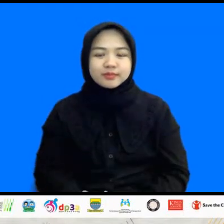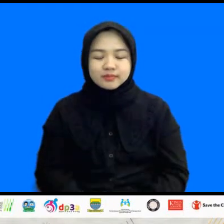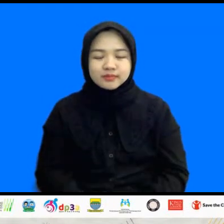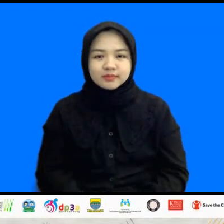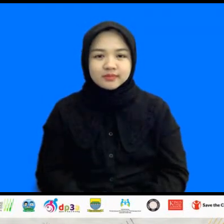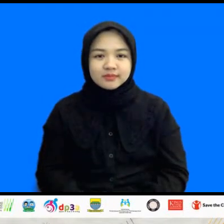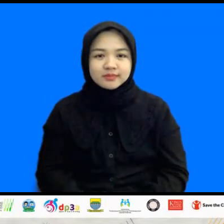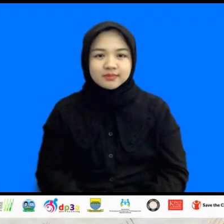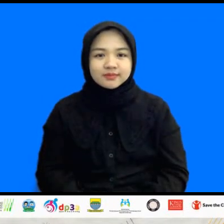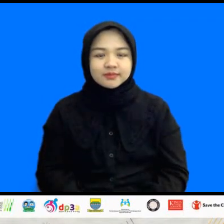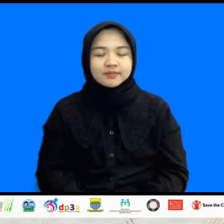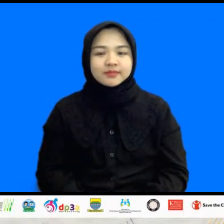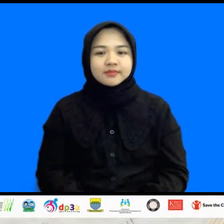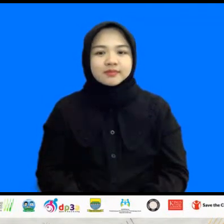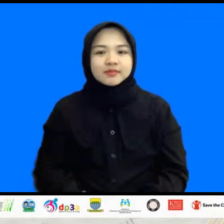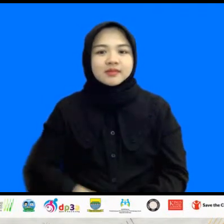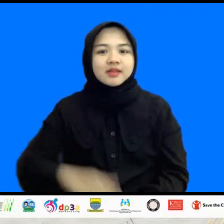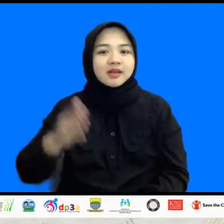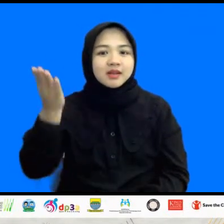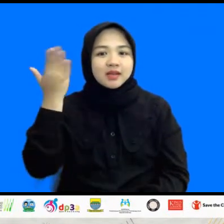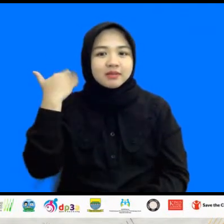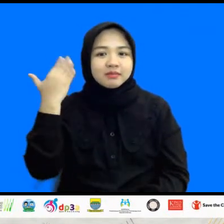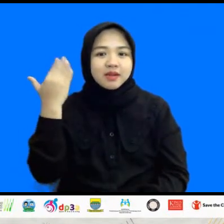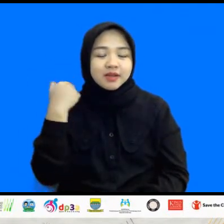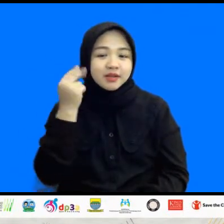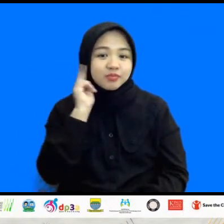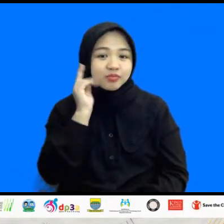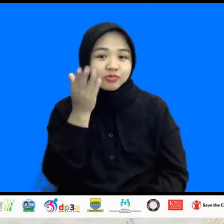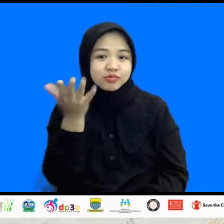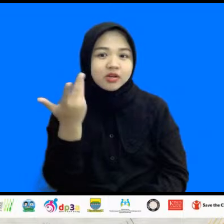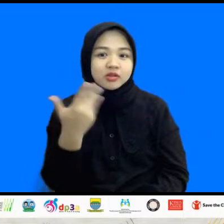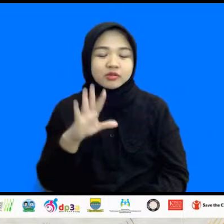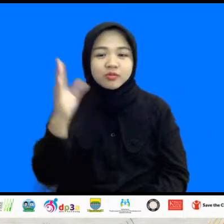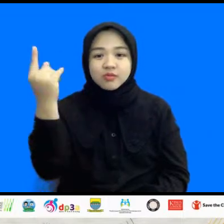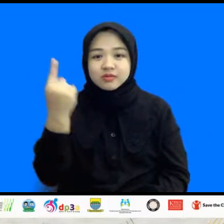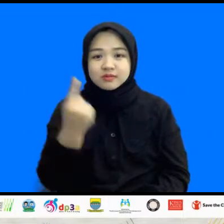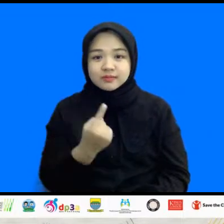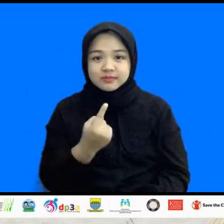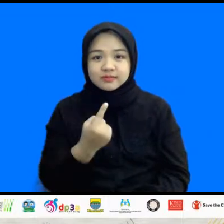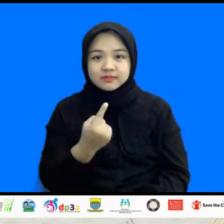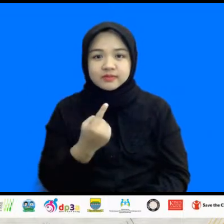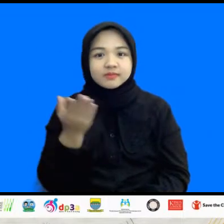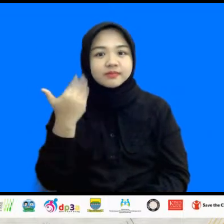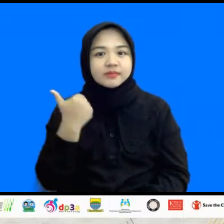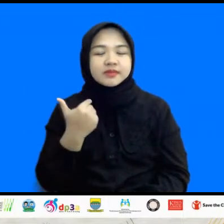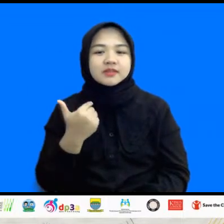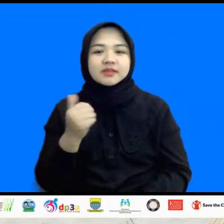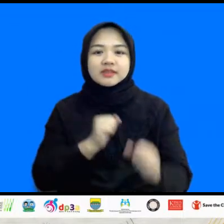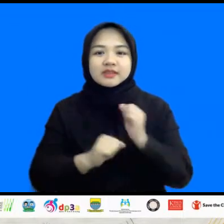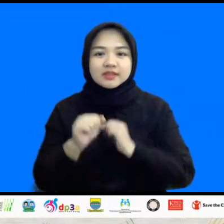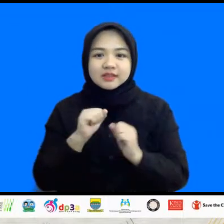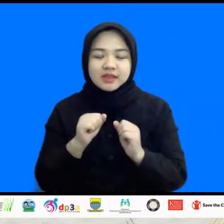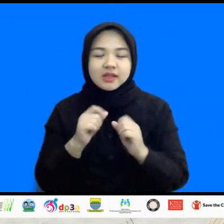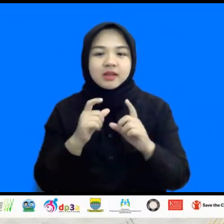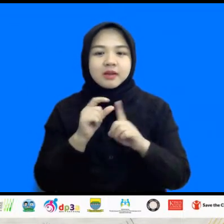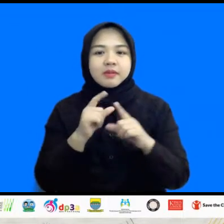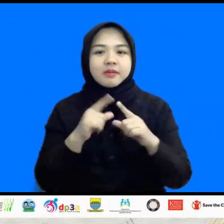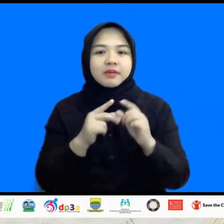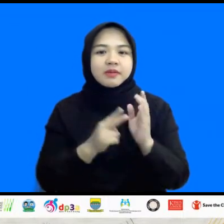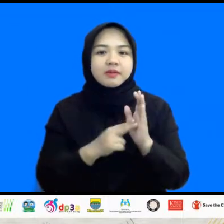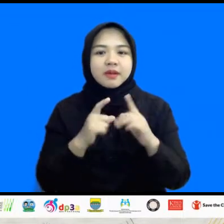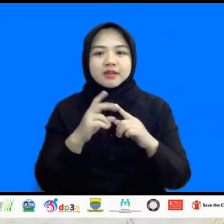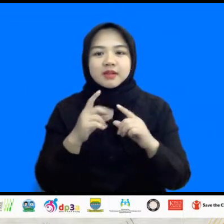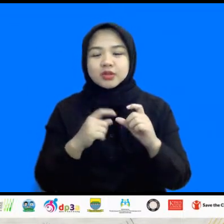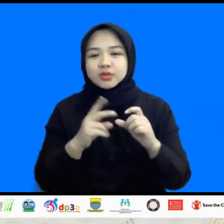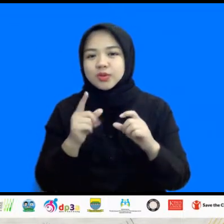Nah, bunda-bunda, kemarin kan bunda-bunda sudah hadir ya dalam pagelaran anak Pancaswara. Nah, gimana